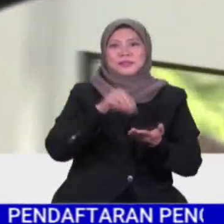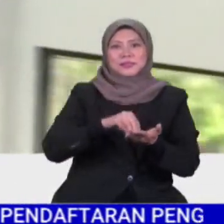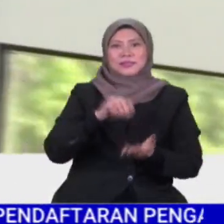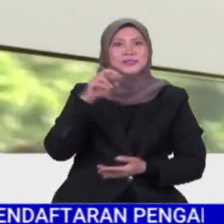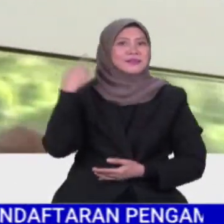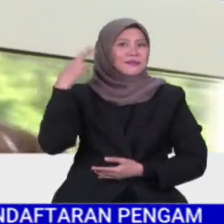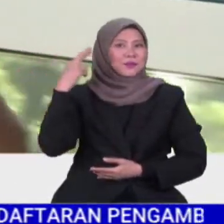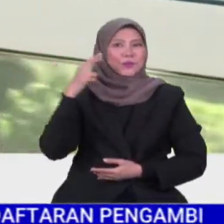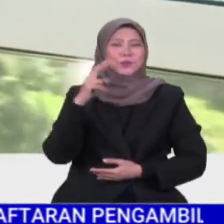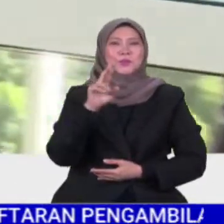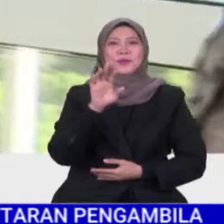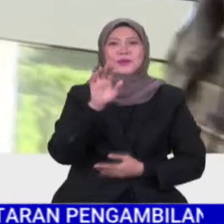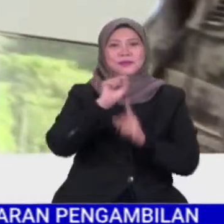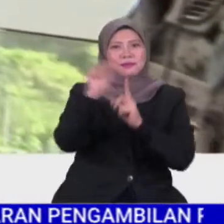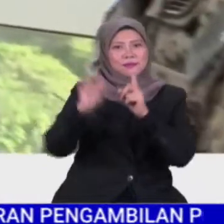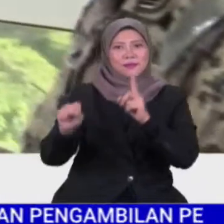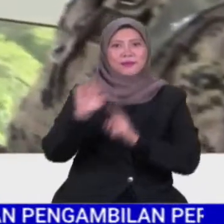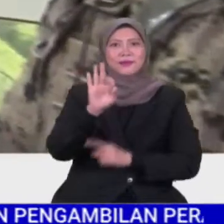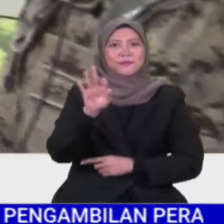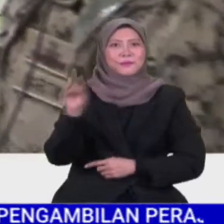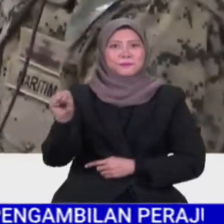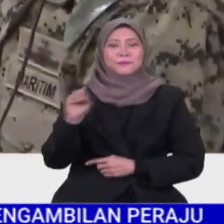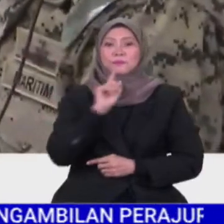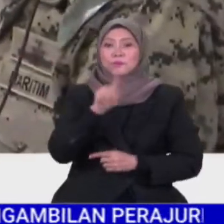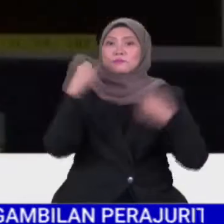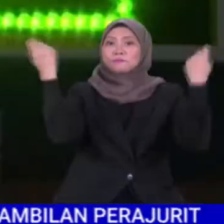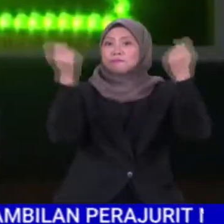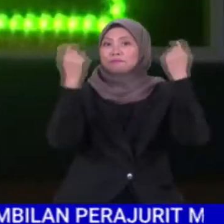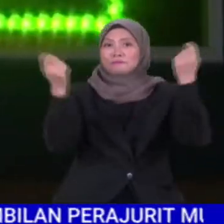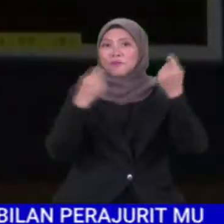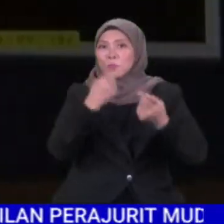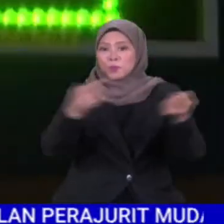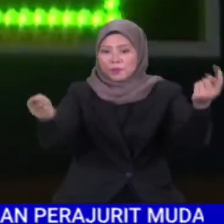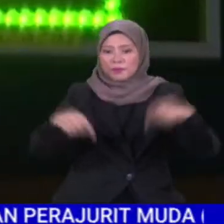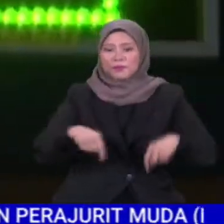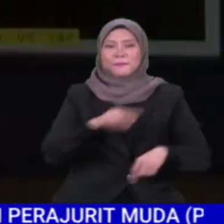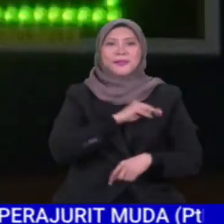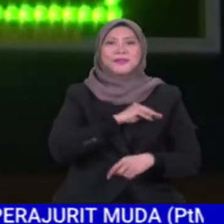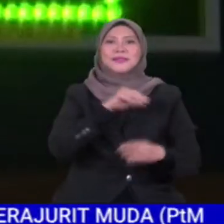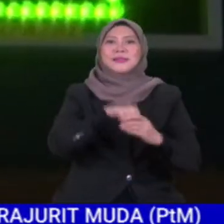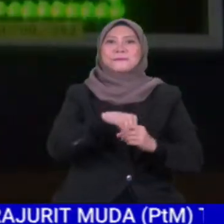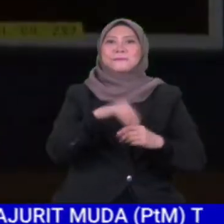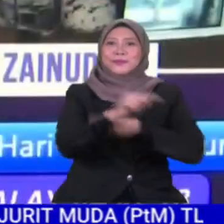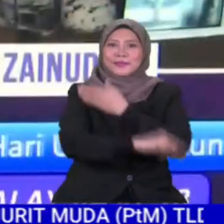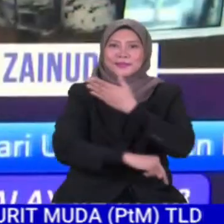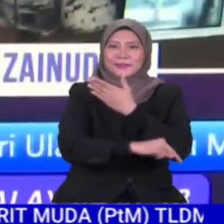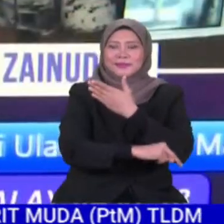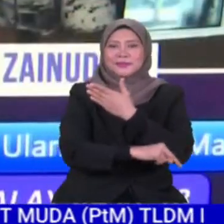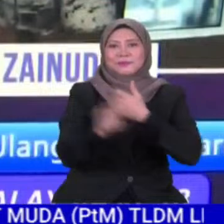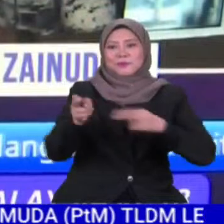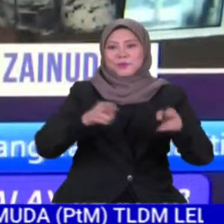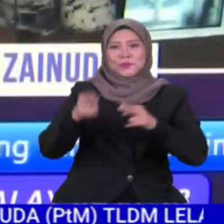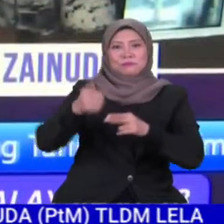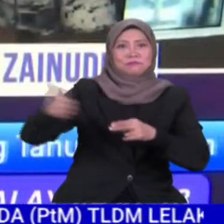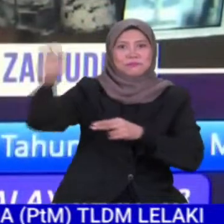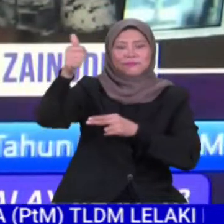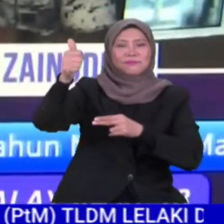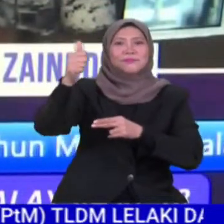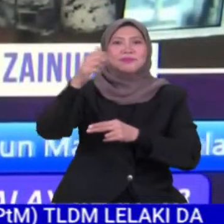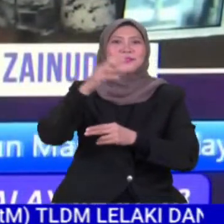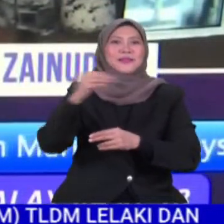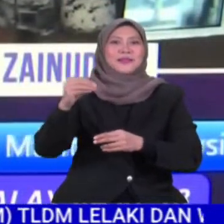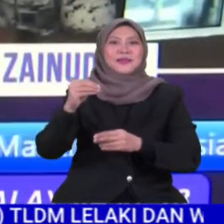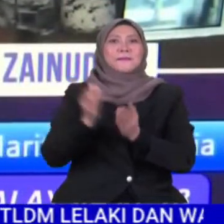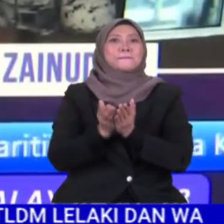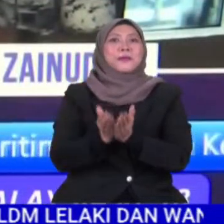radio Sandakan FM. Sambutan berkenaan dijangka dihadiri oleh Menteri Dalam Negeri, Pengurusan Tertinggi Kementerian Dalam Negeri dan